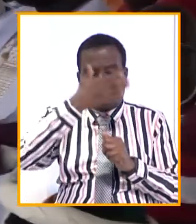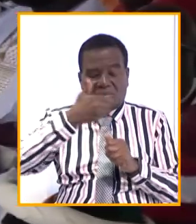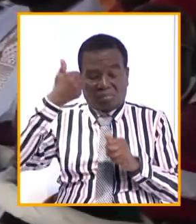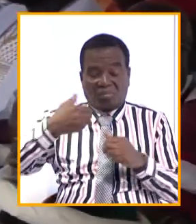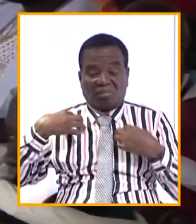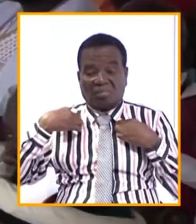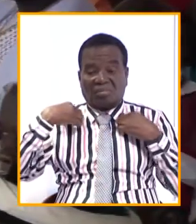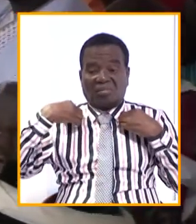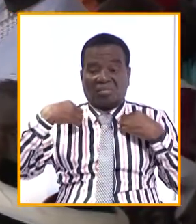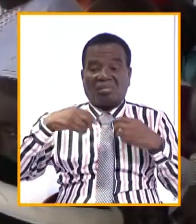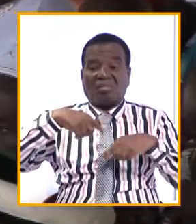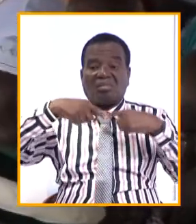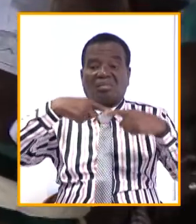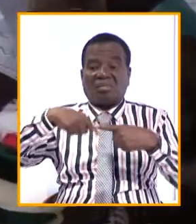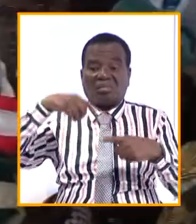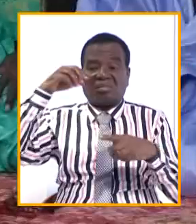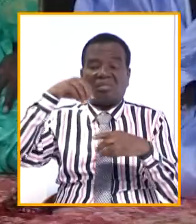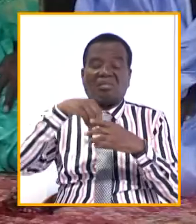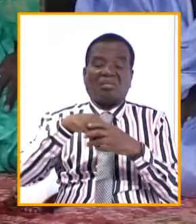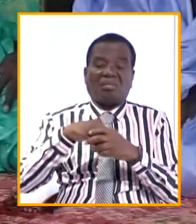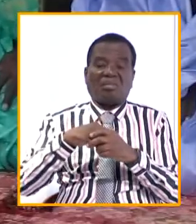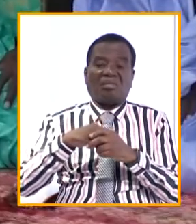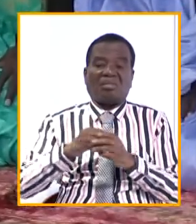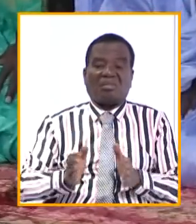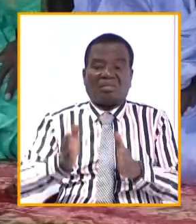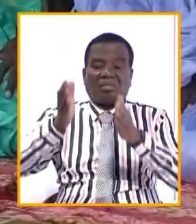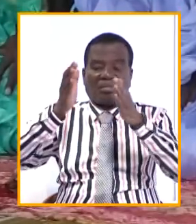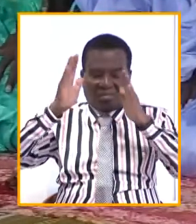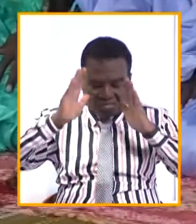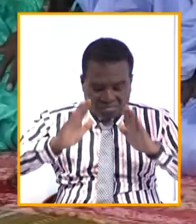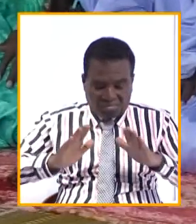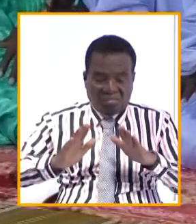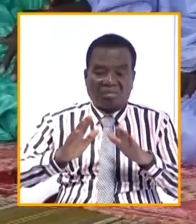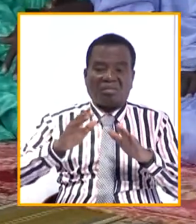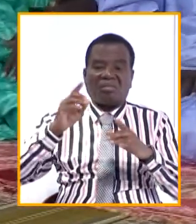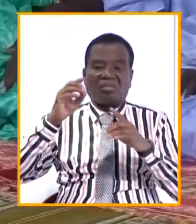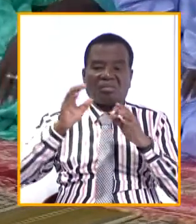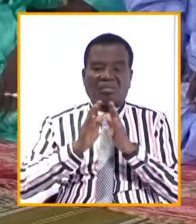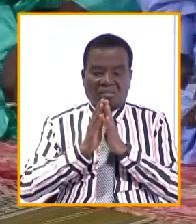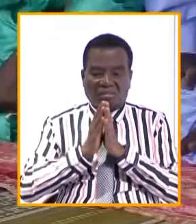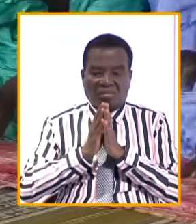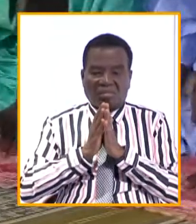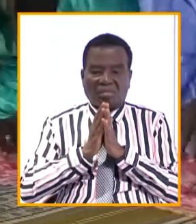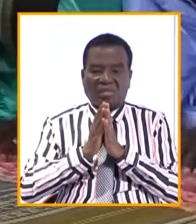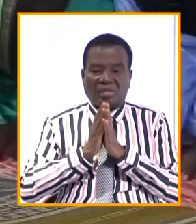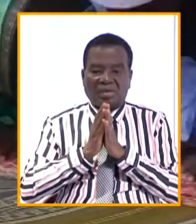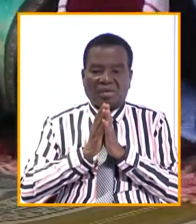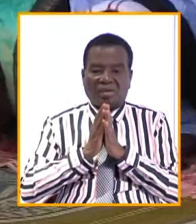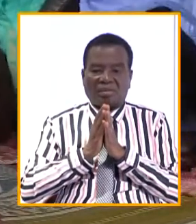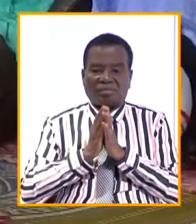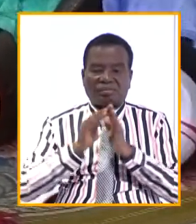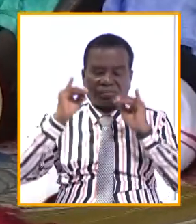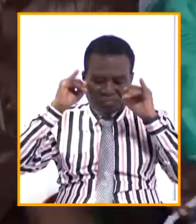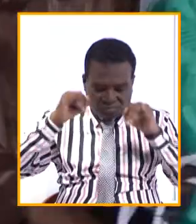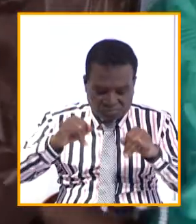ont pris d'assaut l'esplanade de la grande mosquée historique de Kong pour la prière collective. L'imam principal El-Hadj